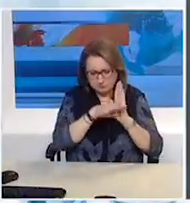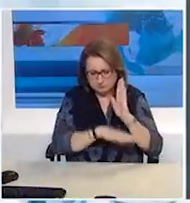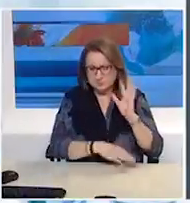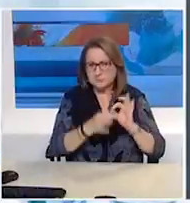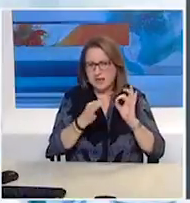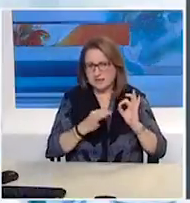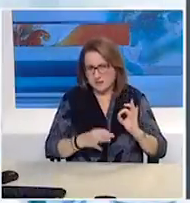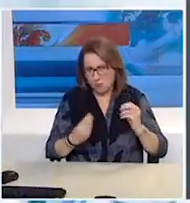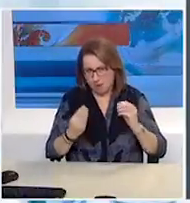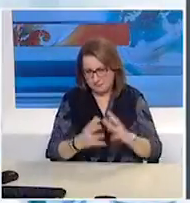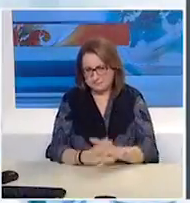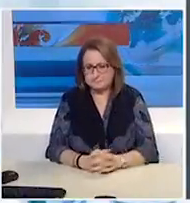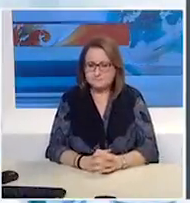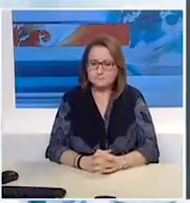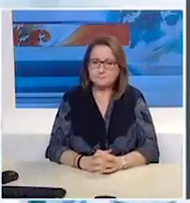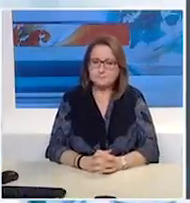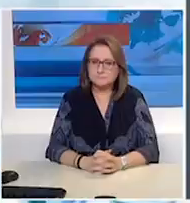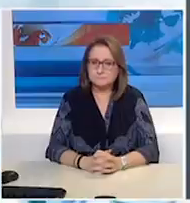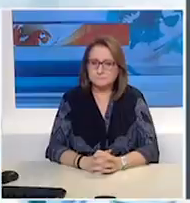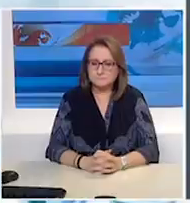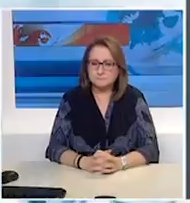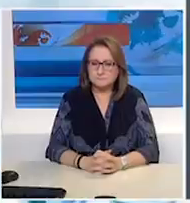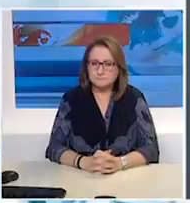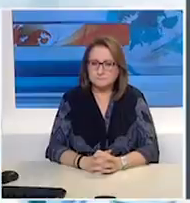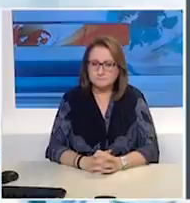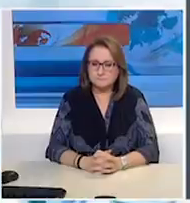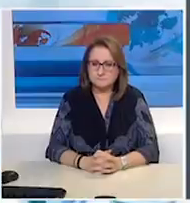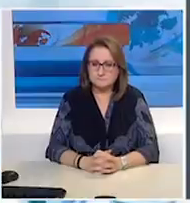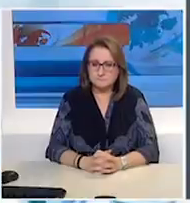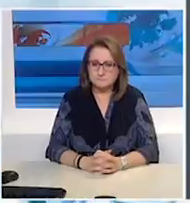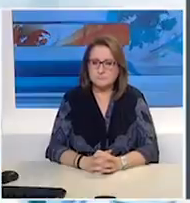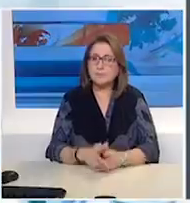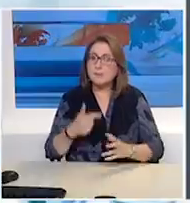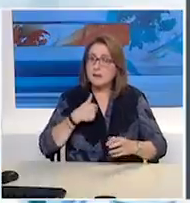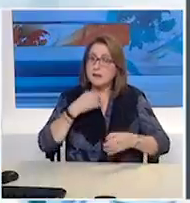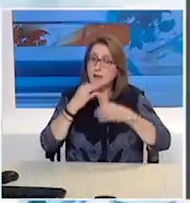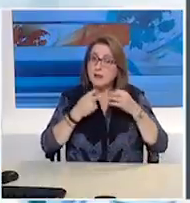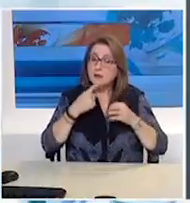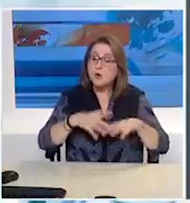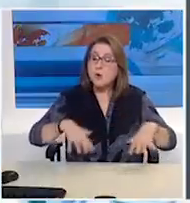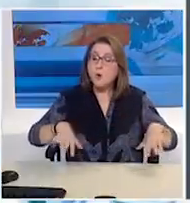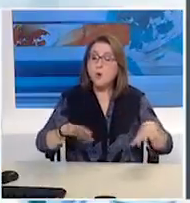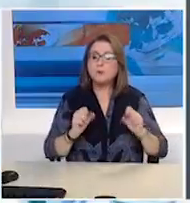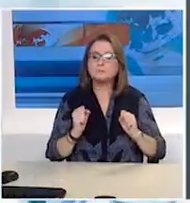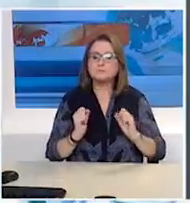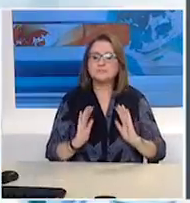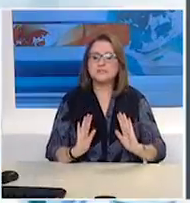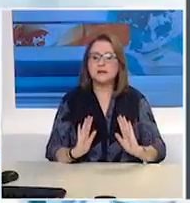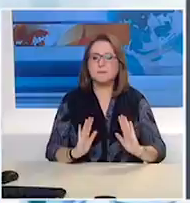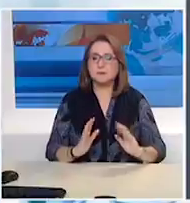ανακοινώθηκαν σήμερα. Θα τελειώσω λέγοντας και προτρέποντας να παραμείνουμε ψύχρεμοι,